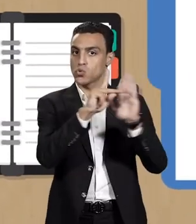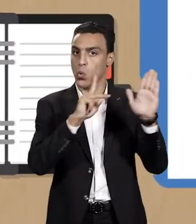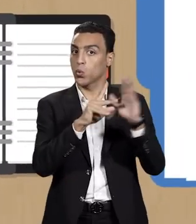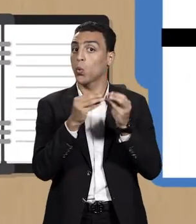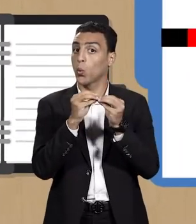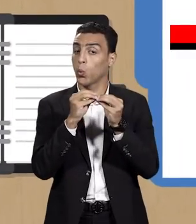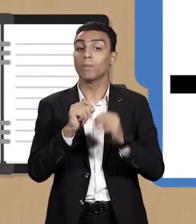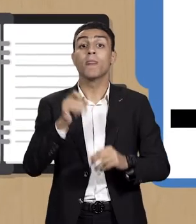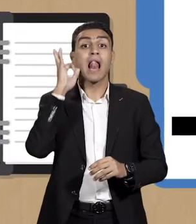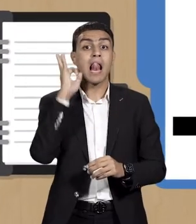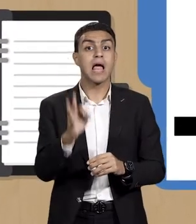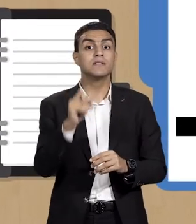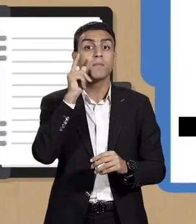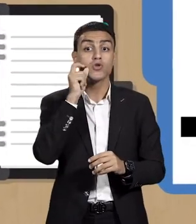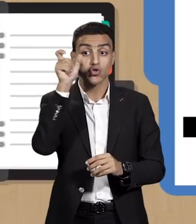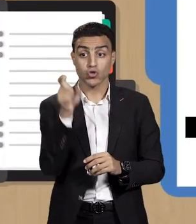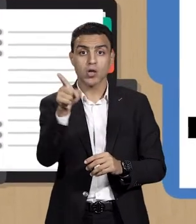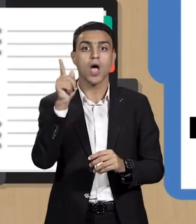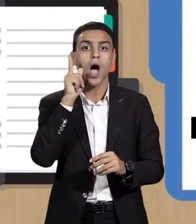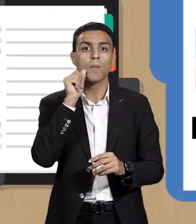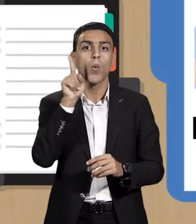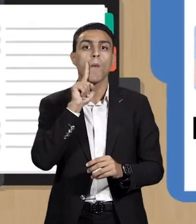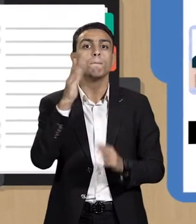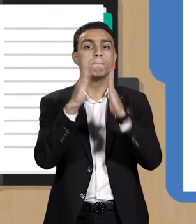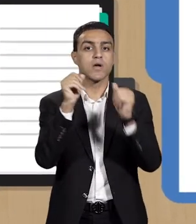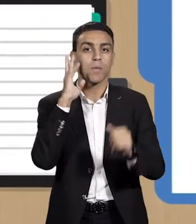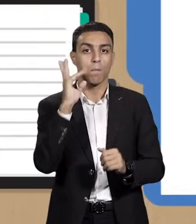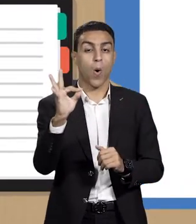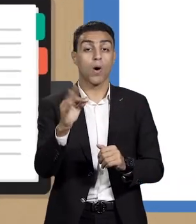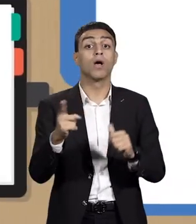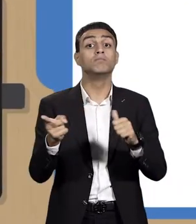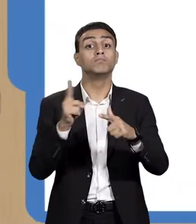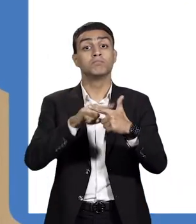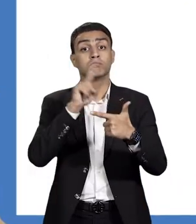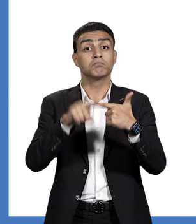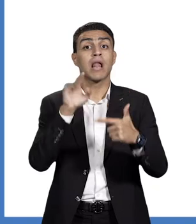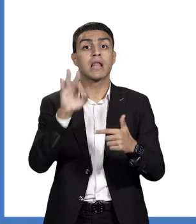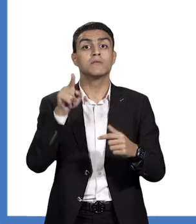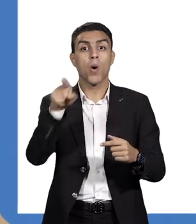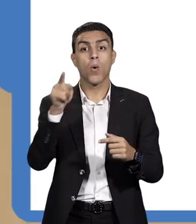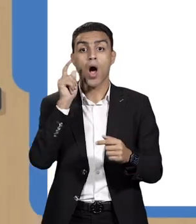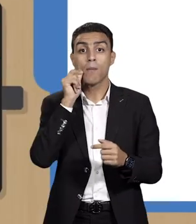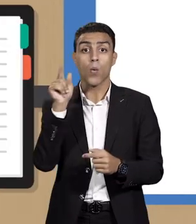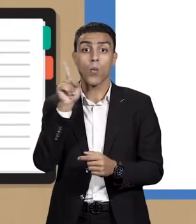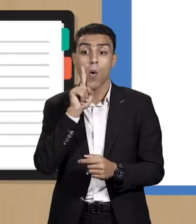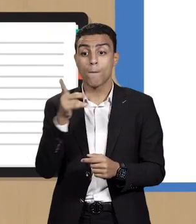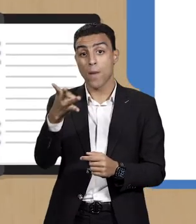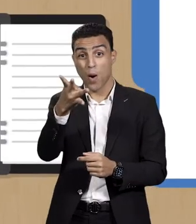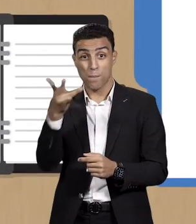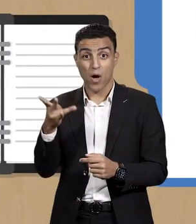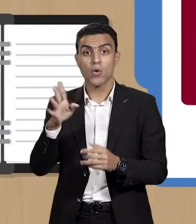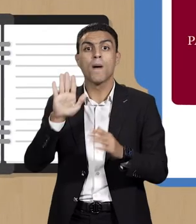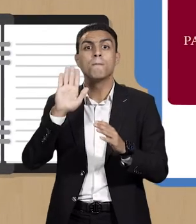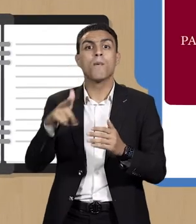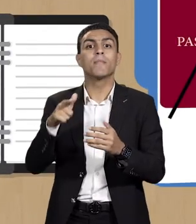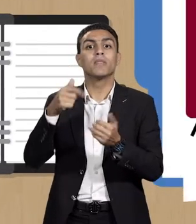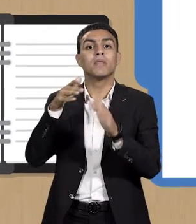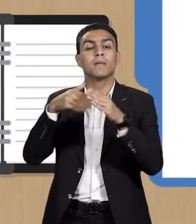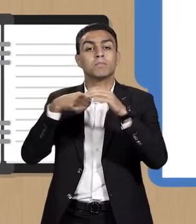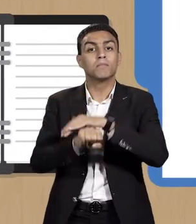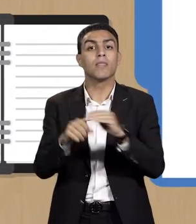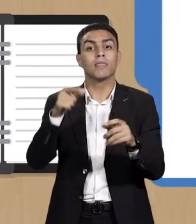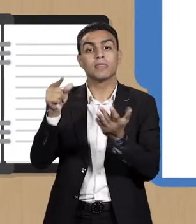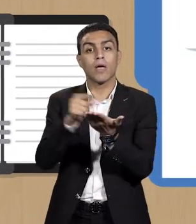وضوابط وهي ان يكون مصريا من ابوين مصريين ان لا يكون قد حمل او اي من والديه او زوجه جنسيه